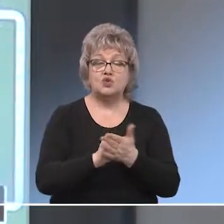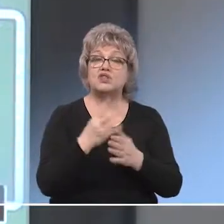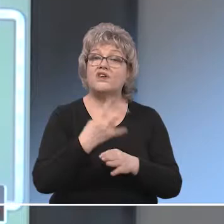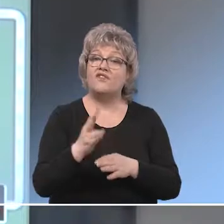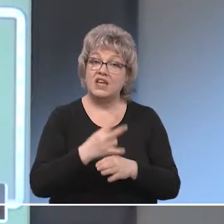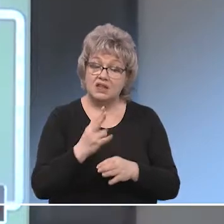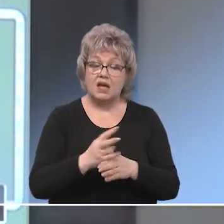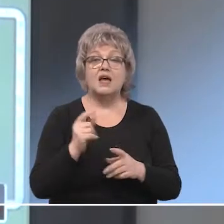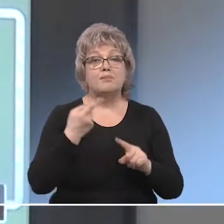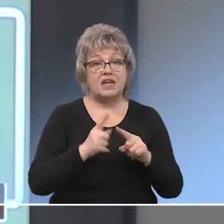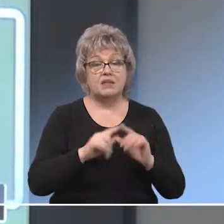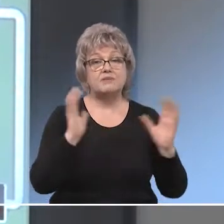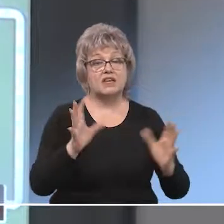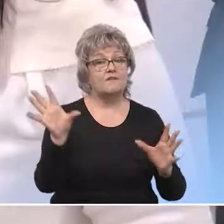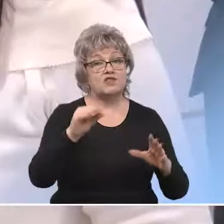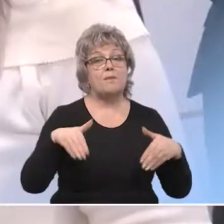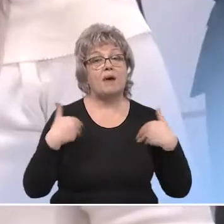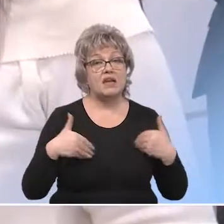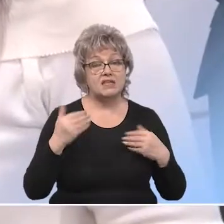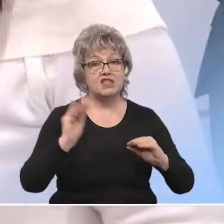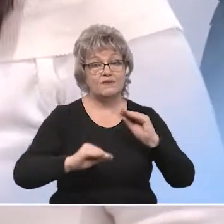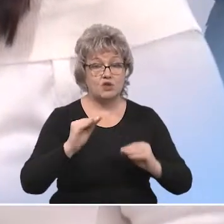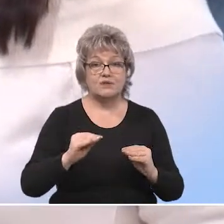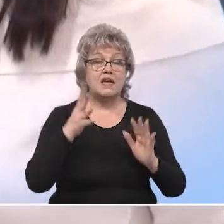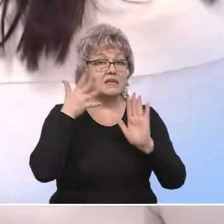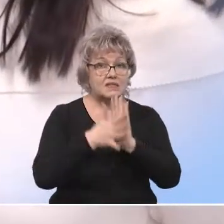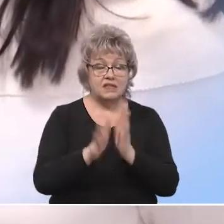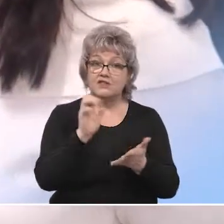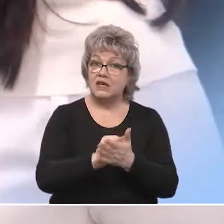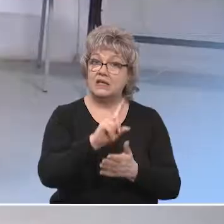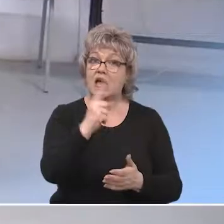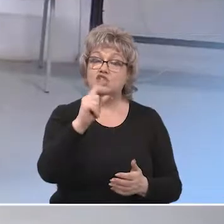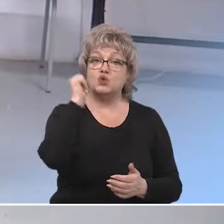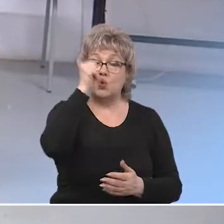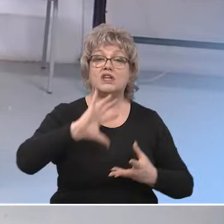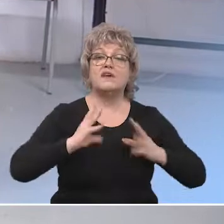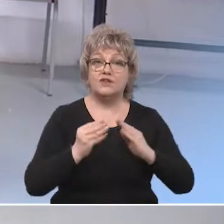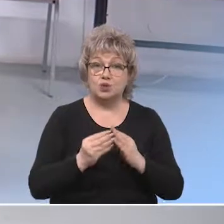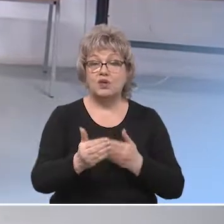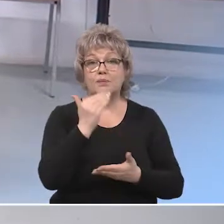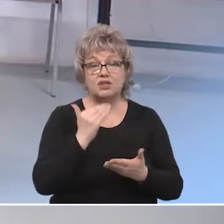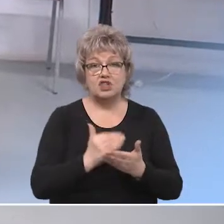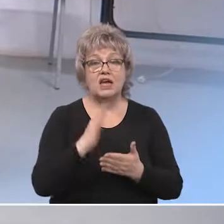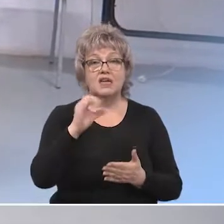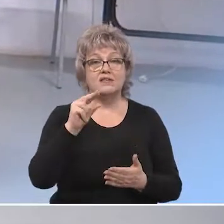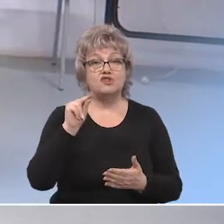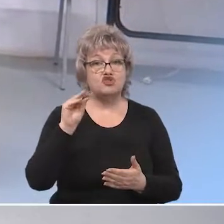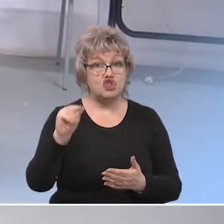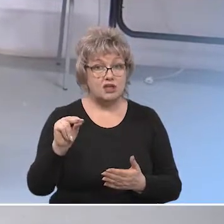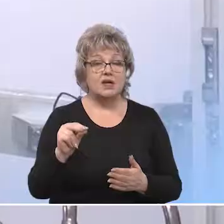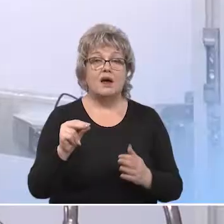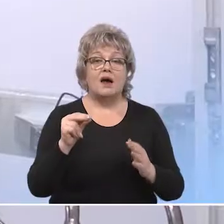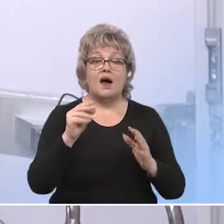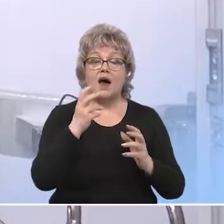вредные микроорганизмы, но при этом сохранить все полезные свойства. Исследования заняли не один год и в итоге пришли к